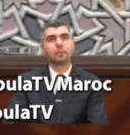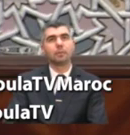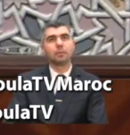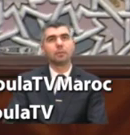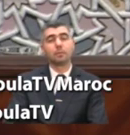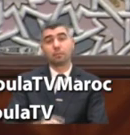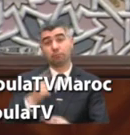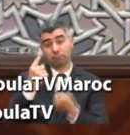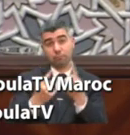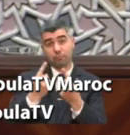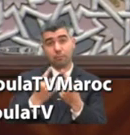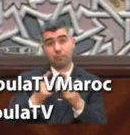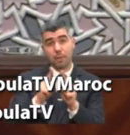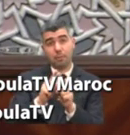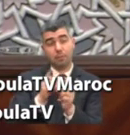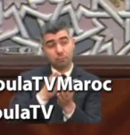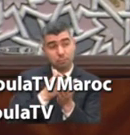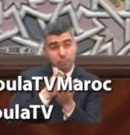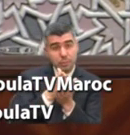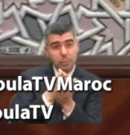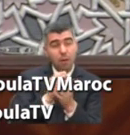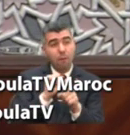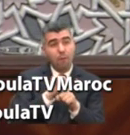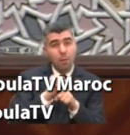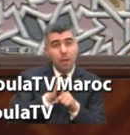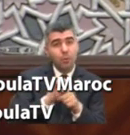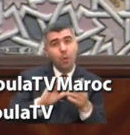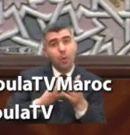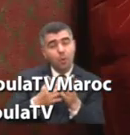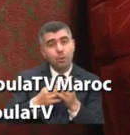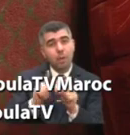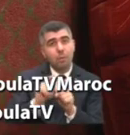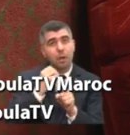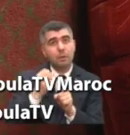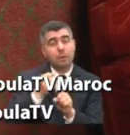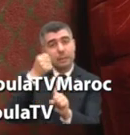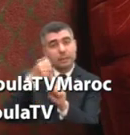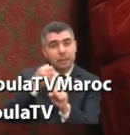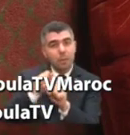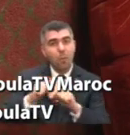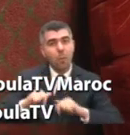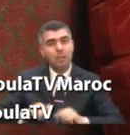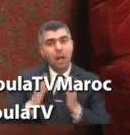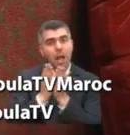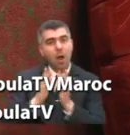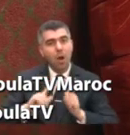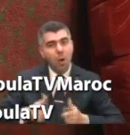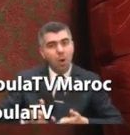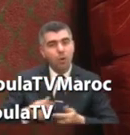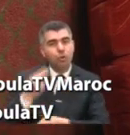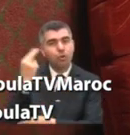التوجيه المدرسي والمهني تبقى في صلب الأولويات ديال وزارة التربية الوطنية والتكوين المهني والتعليم